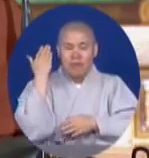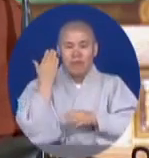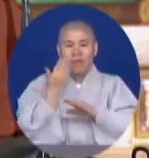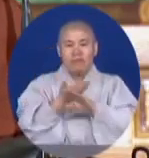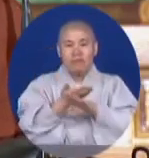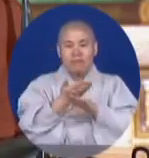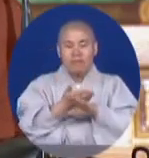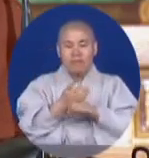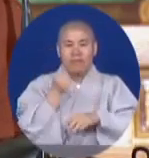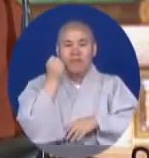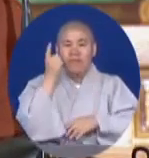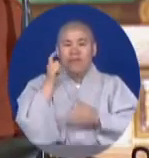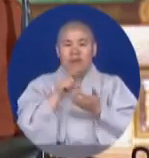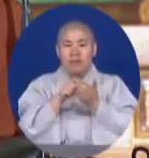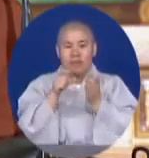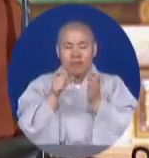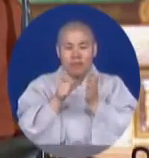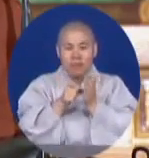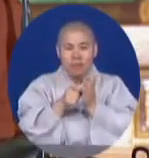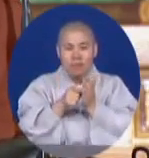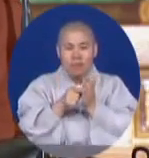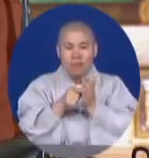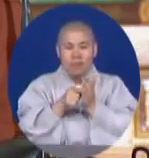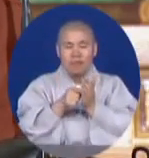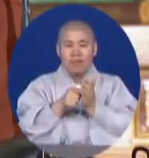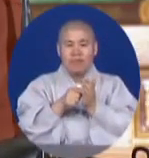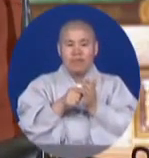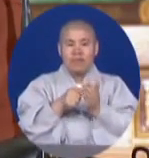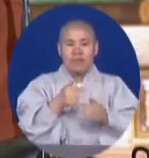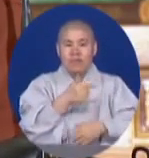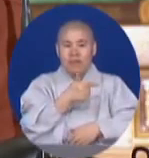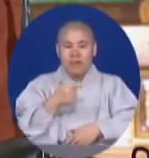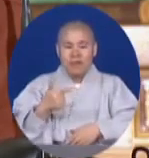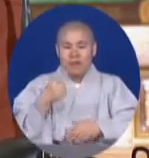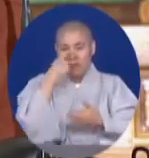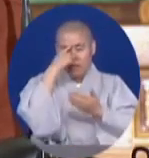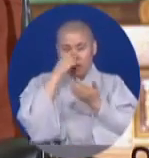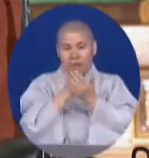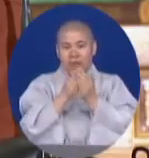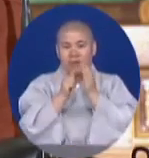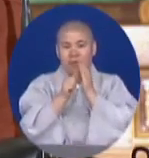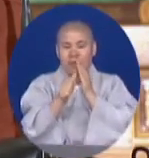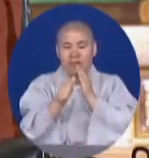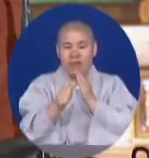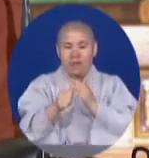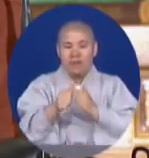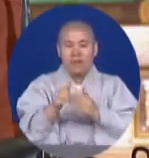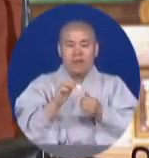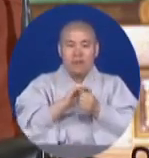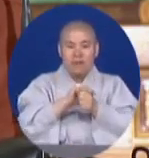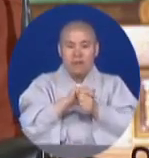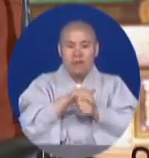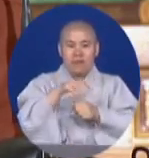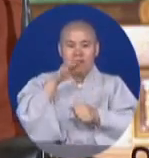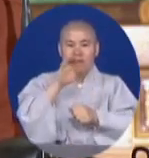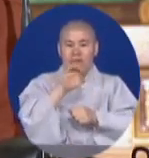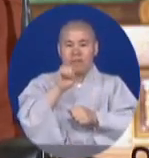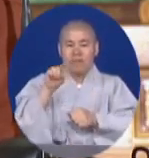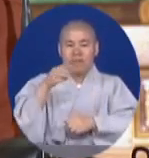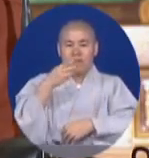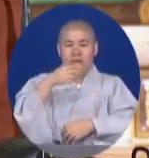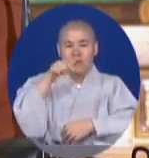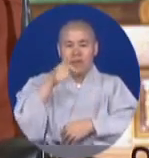그래서 한 달쯤 있다가 또 경복로 스님을 또 가서 찾아뵀어요. 내가 팔공산에서 유마경보다 이런 걸